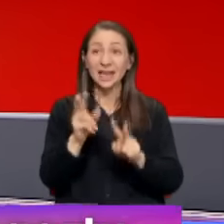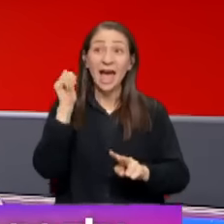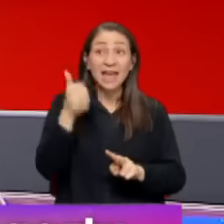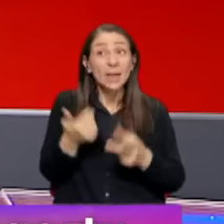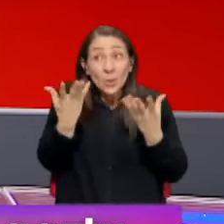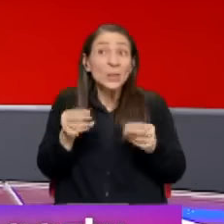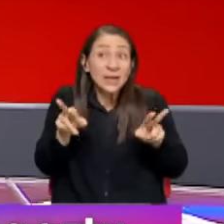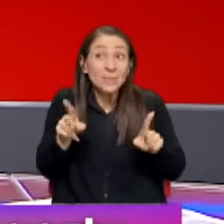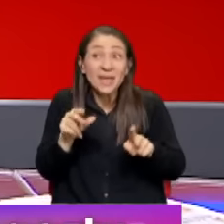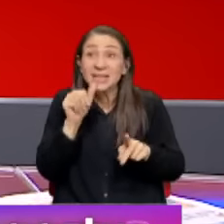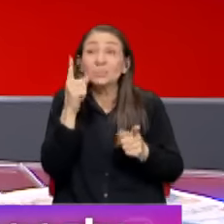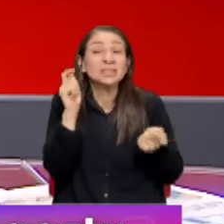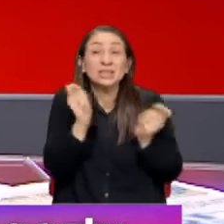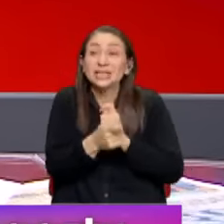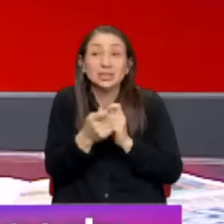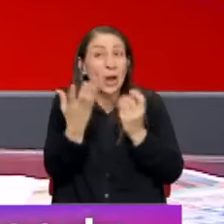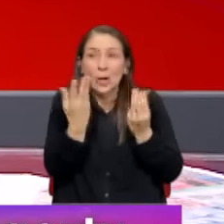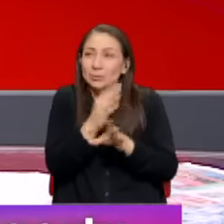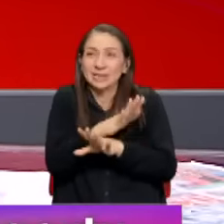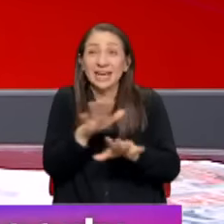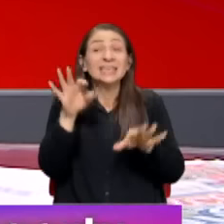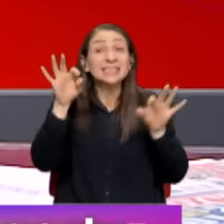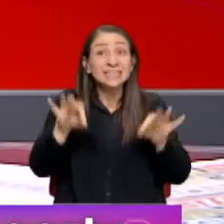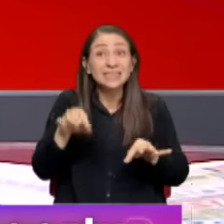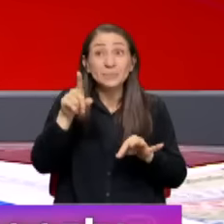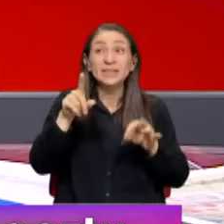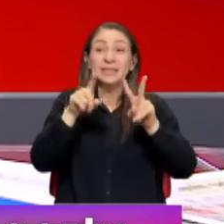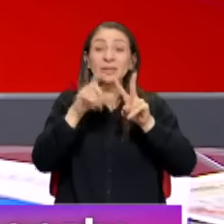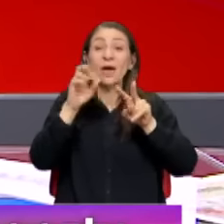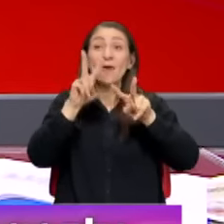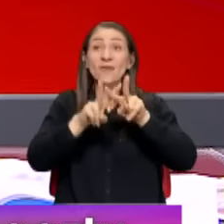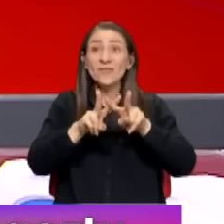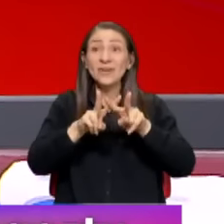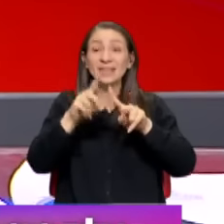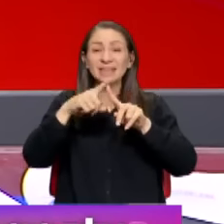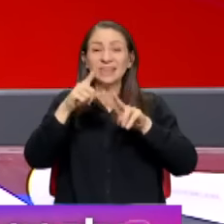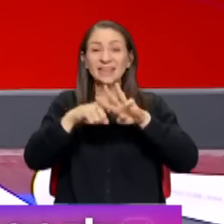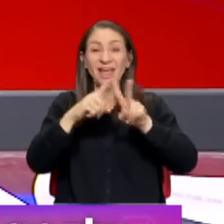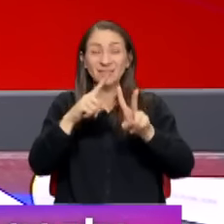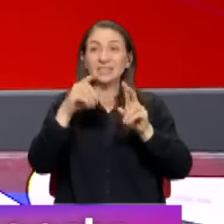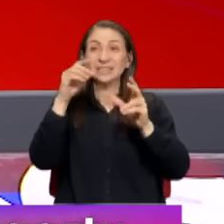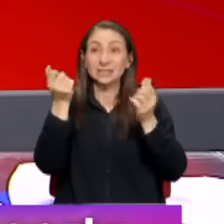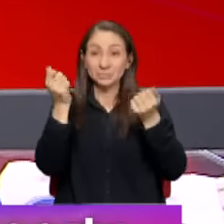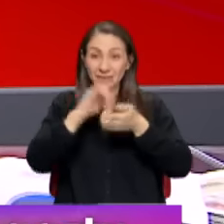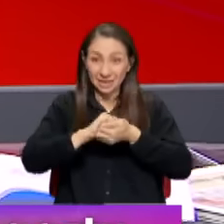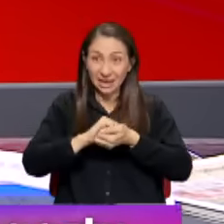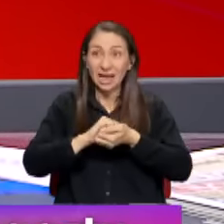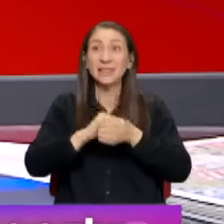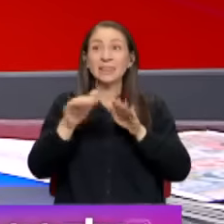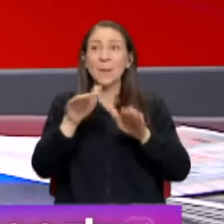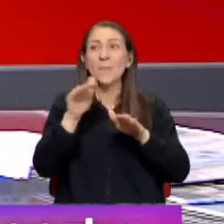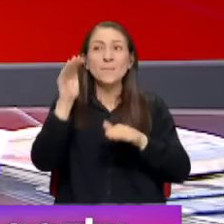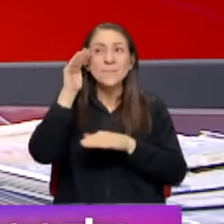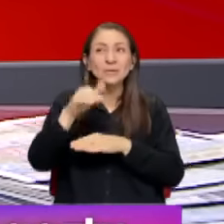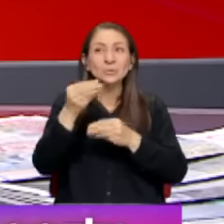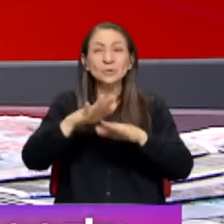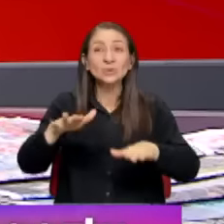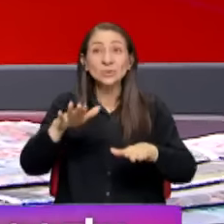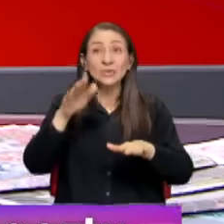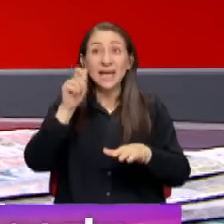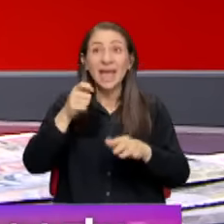zaman olduğu gibi hiçbir değişiklik de olmayacak. Şimdi NAV ve TEV işbirliğiyle depremzede çocuklar, hatta bunun yayını da